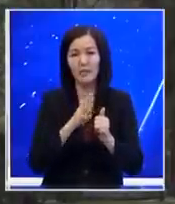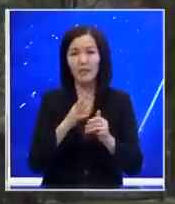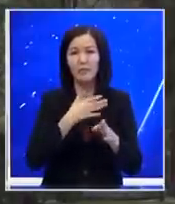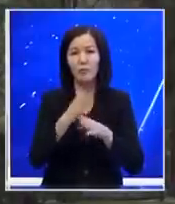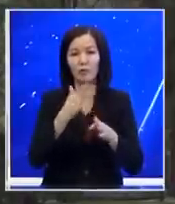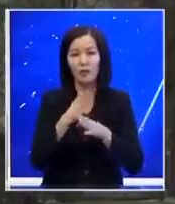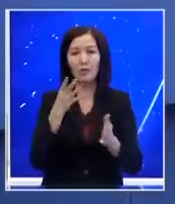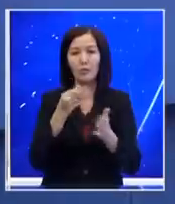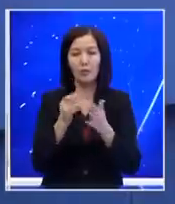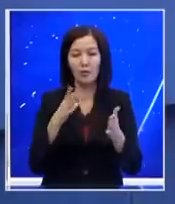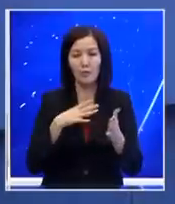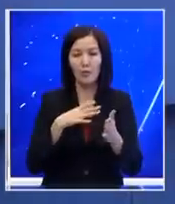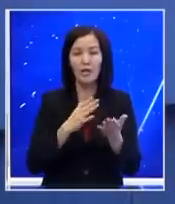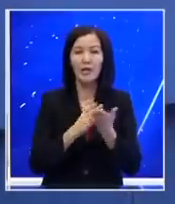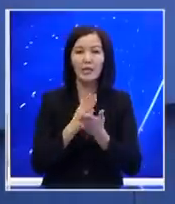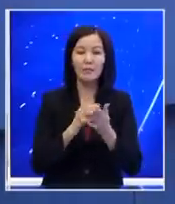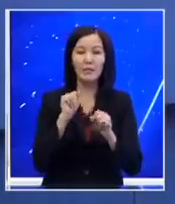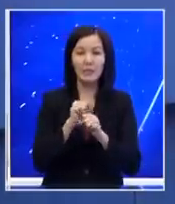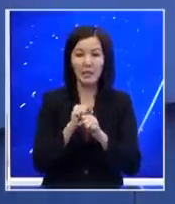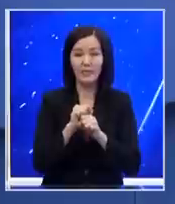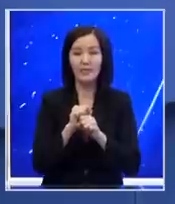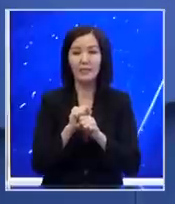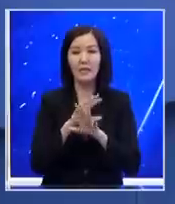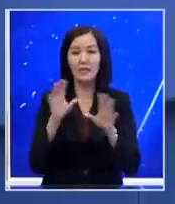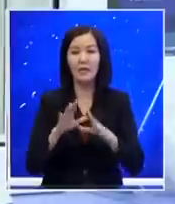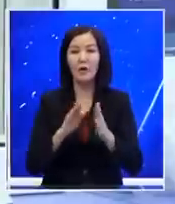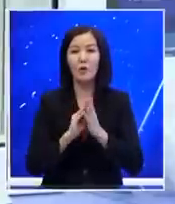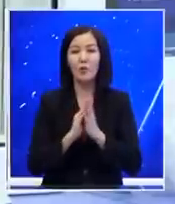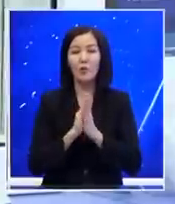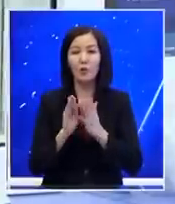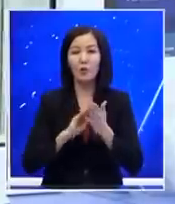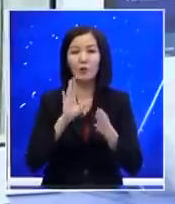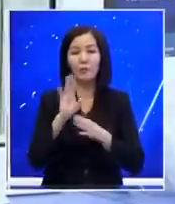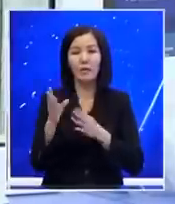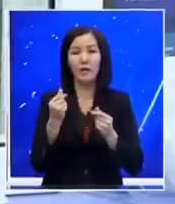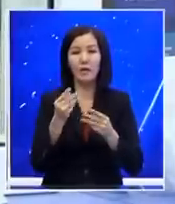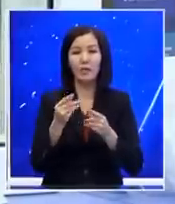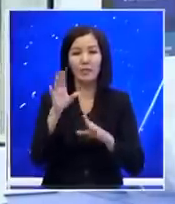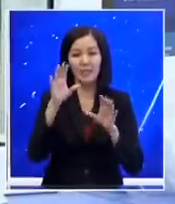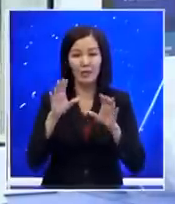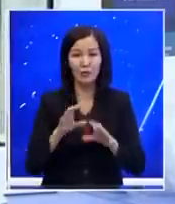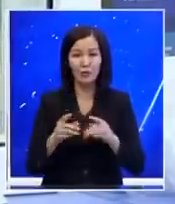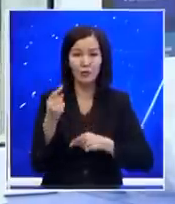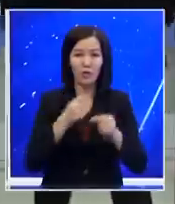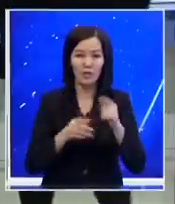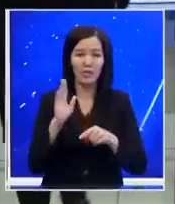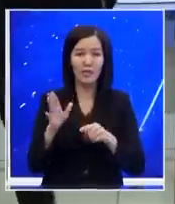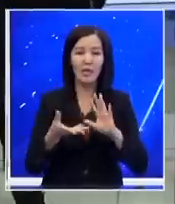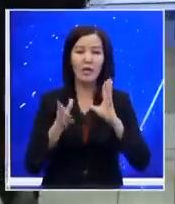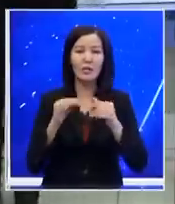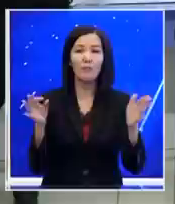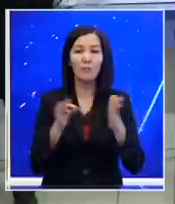жарна есебінен төленбек. Ал қызметі сақталса да өтініш беріп алғандар болса, кейін ол қаржы заң жүзінде қайтарылмақ. Жалпы бұл